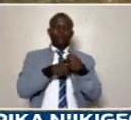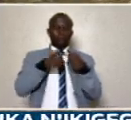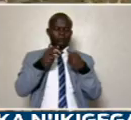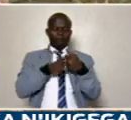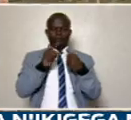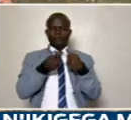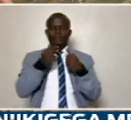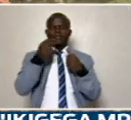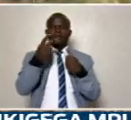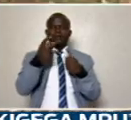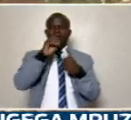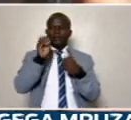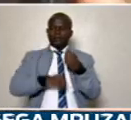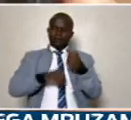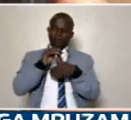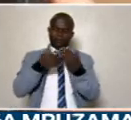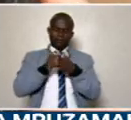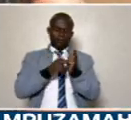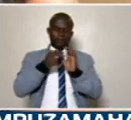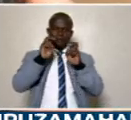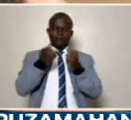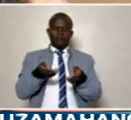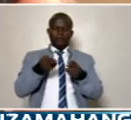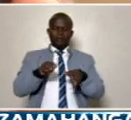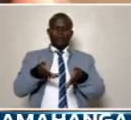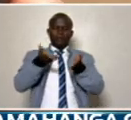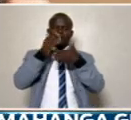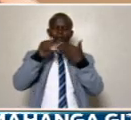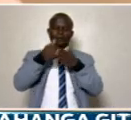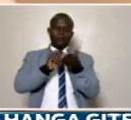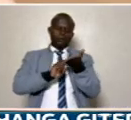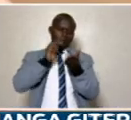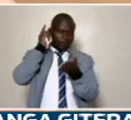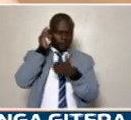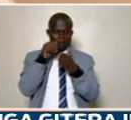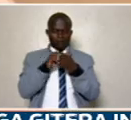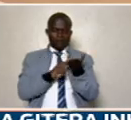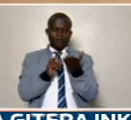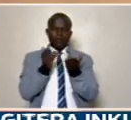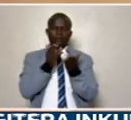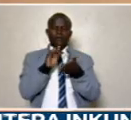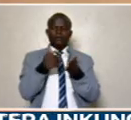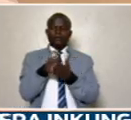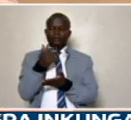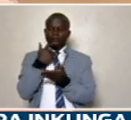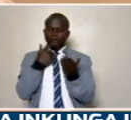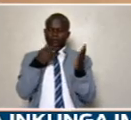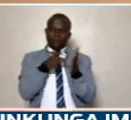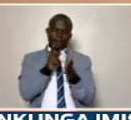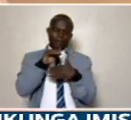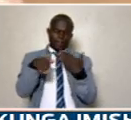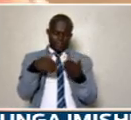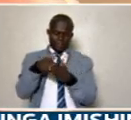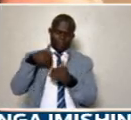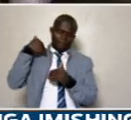76 n'ibice 2%. Ibi rero bikaba bivuga ko habayeho kuzamuka kw'abakoresha za telefoni. Abakoresha serivisi za telefoni mobile bishyura ifatabuguzi